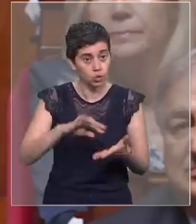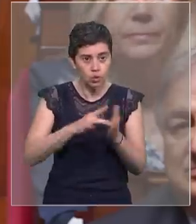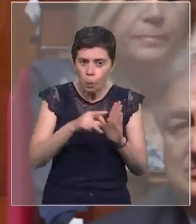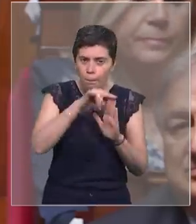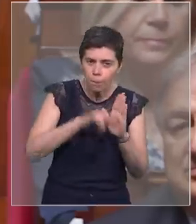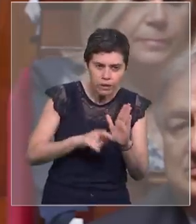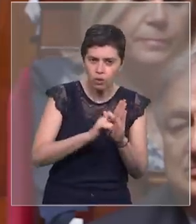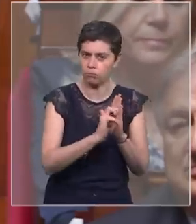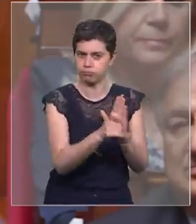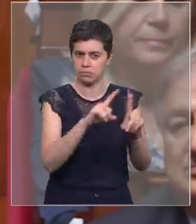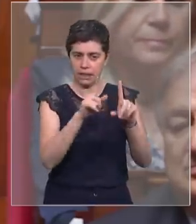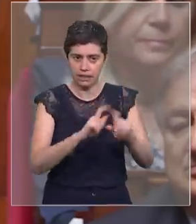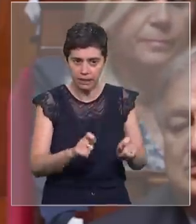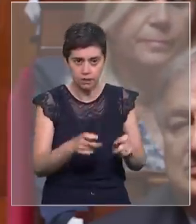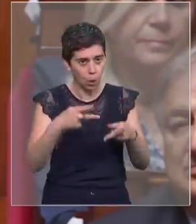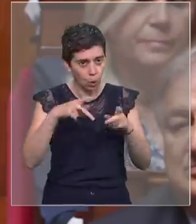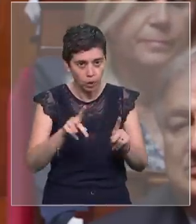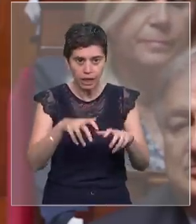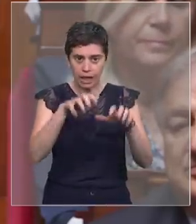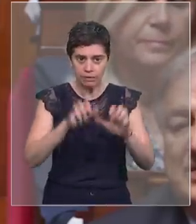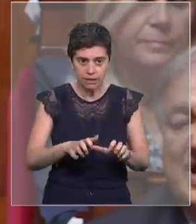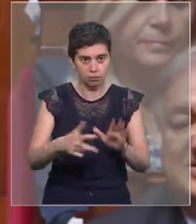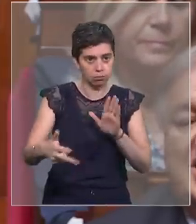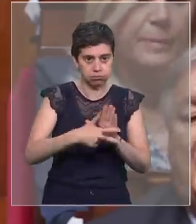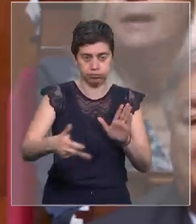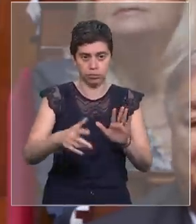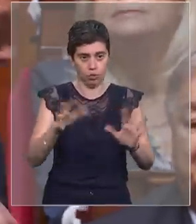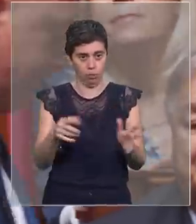respectées et les autorisations administratives accordées ?